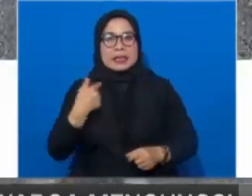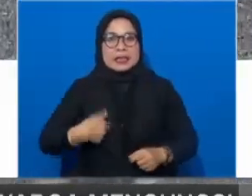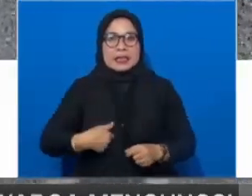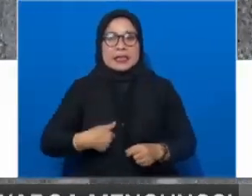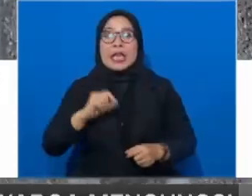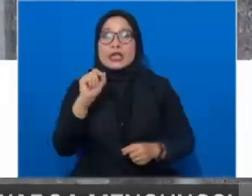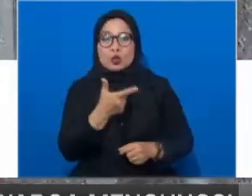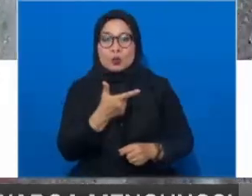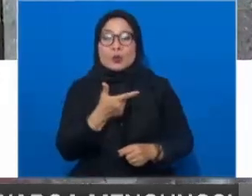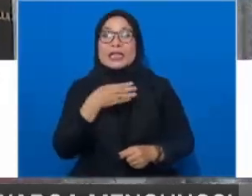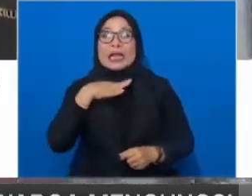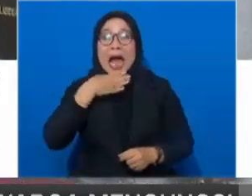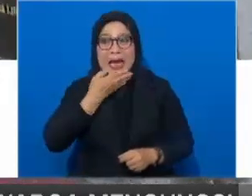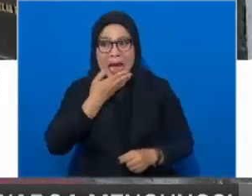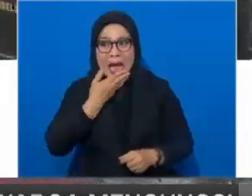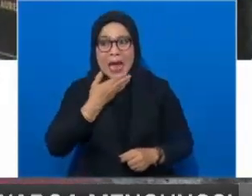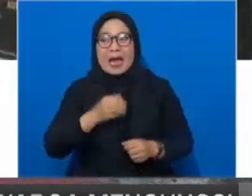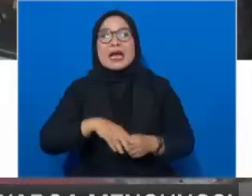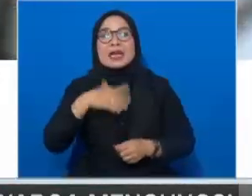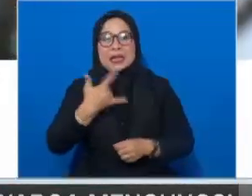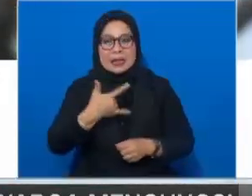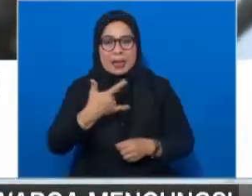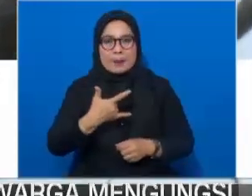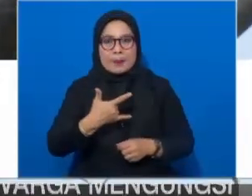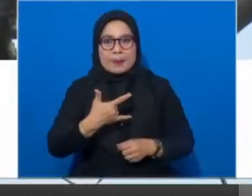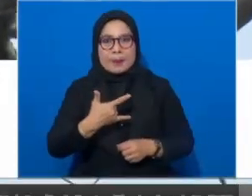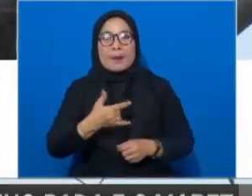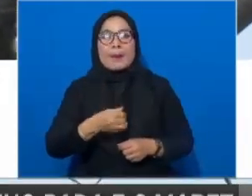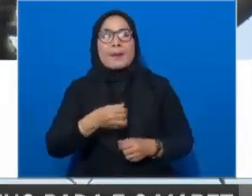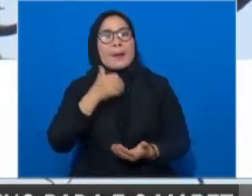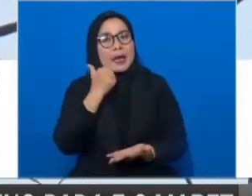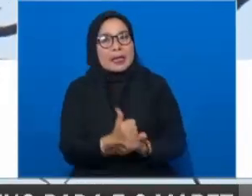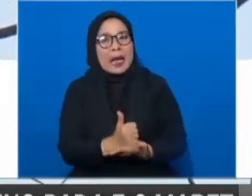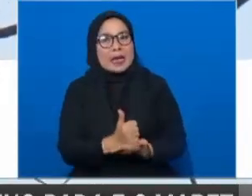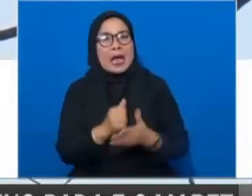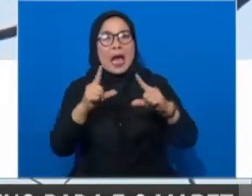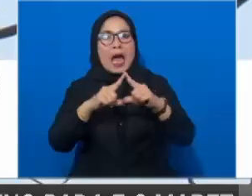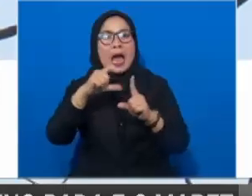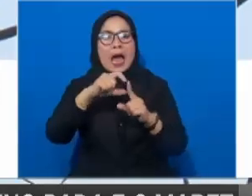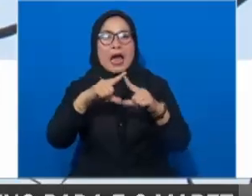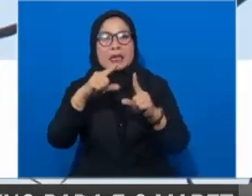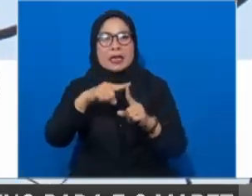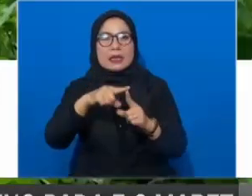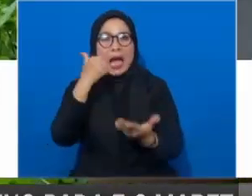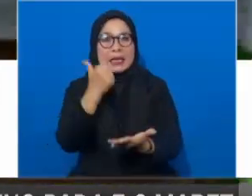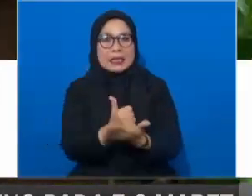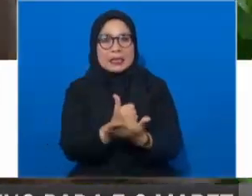dan tetap teguh menjaga serta melestarikan adat istiadat juga tradisi leluhur bangsa Tionghoa.